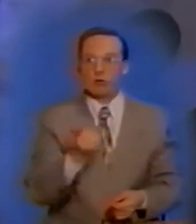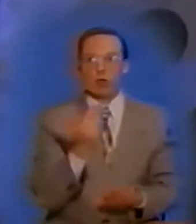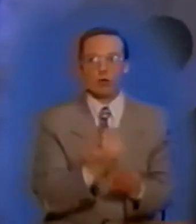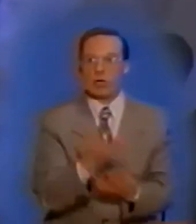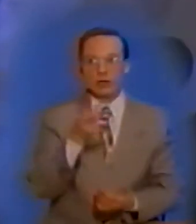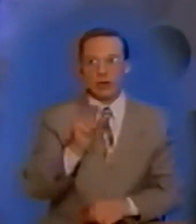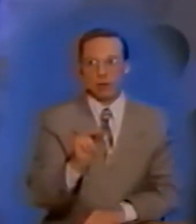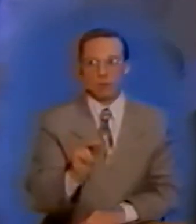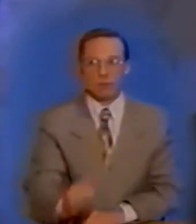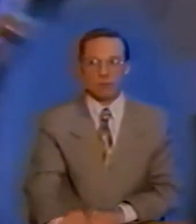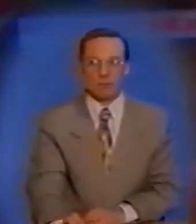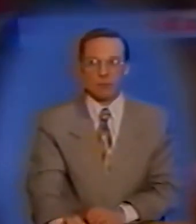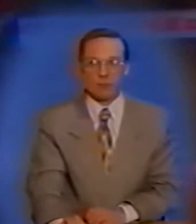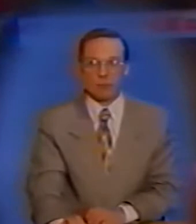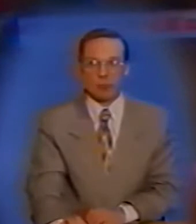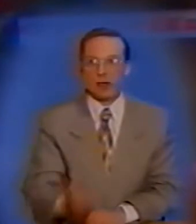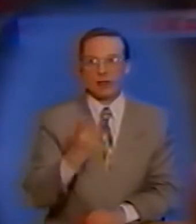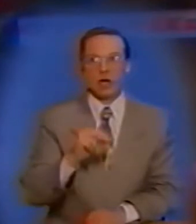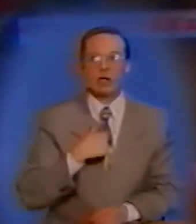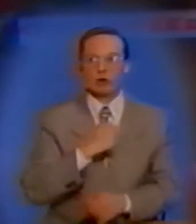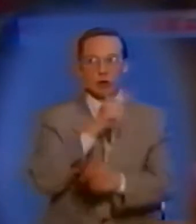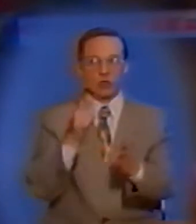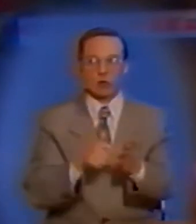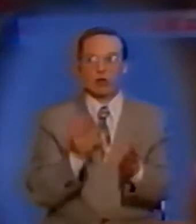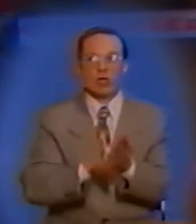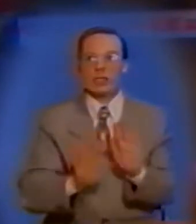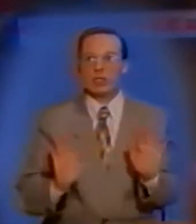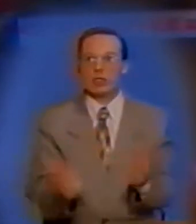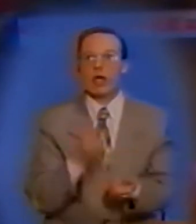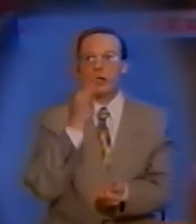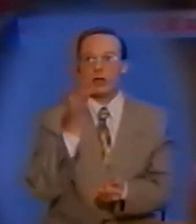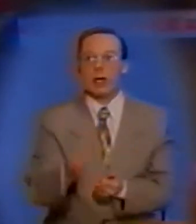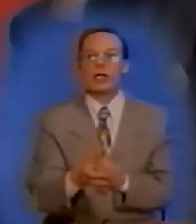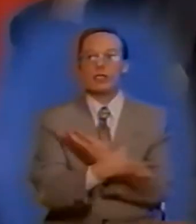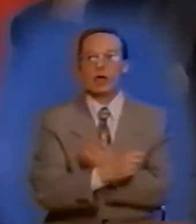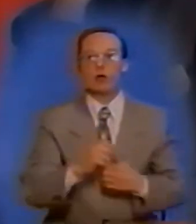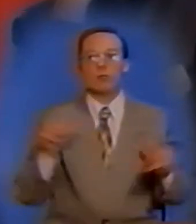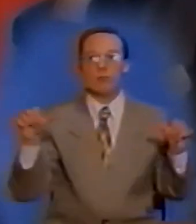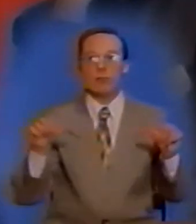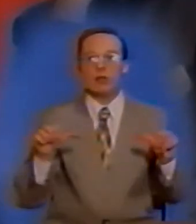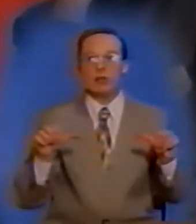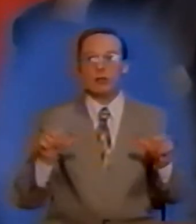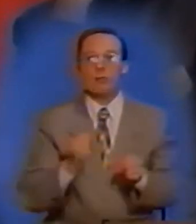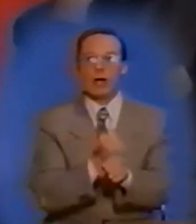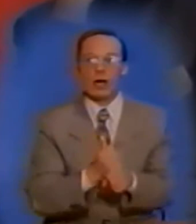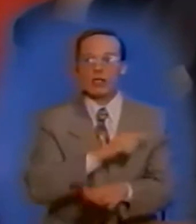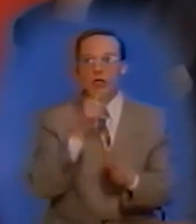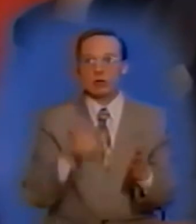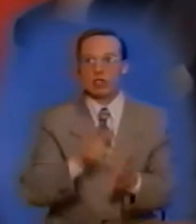ne. Ne, aš to klausiu neatsitiktinai, nes aš, tarkime, gėjų bare klausiau. Sakiau, jeigu, tarkime,